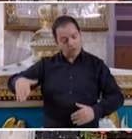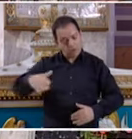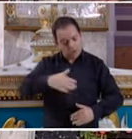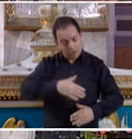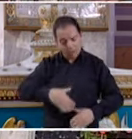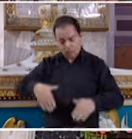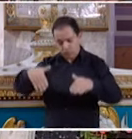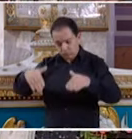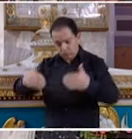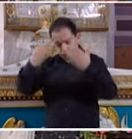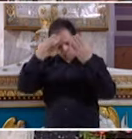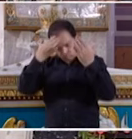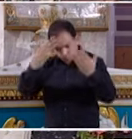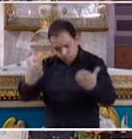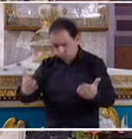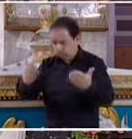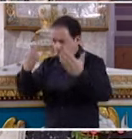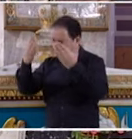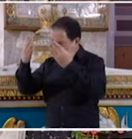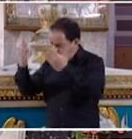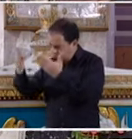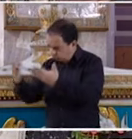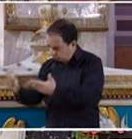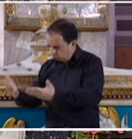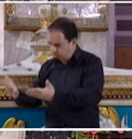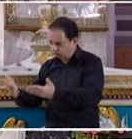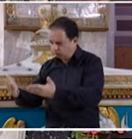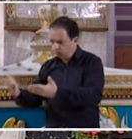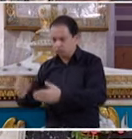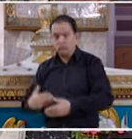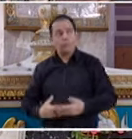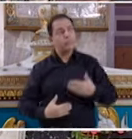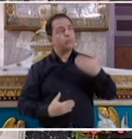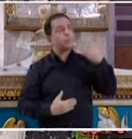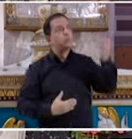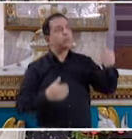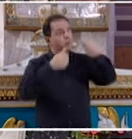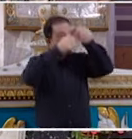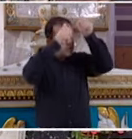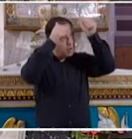Thank you.